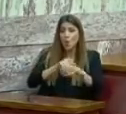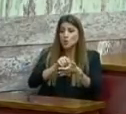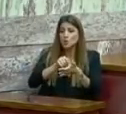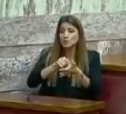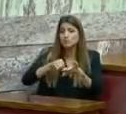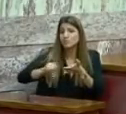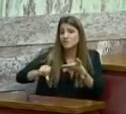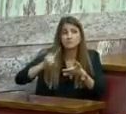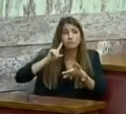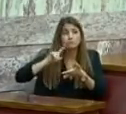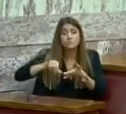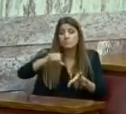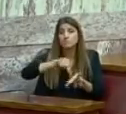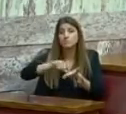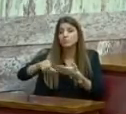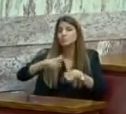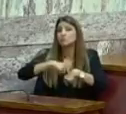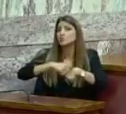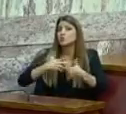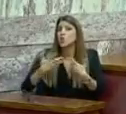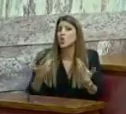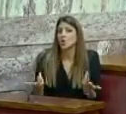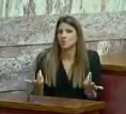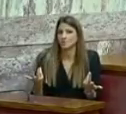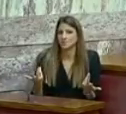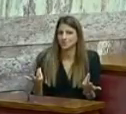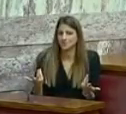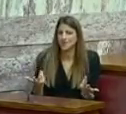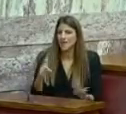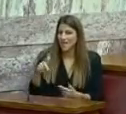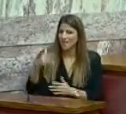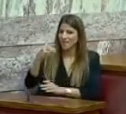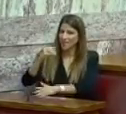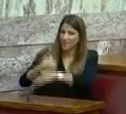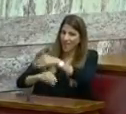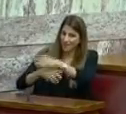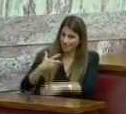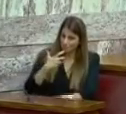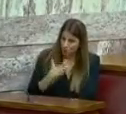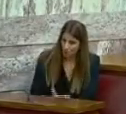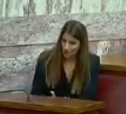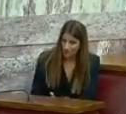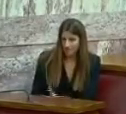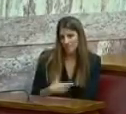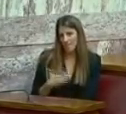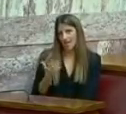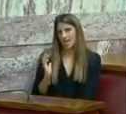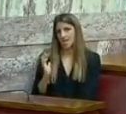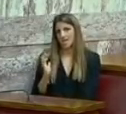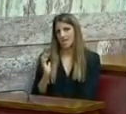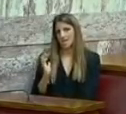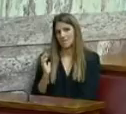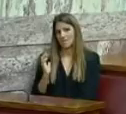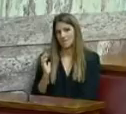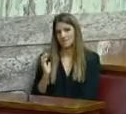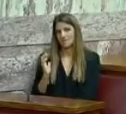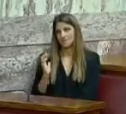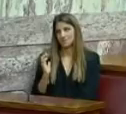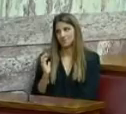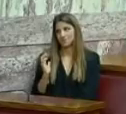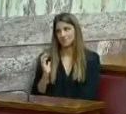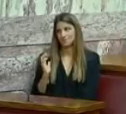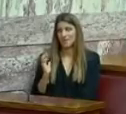μόνο. Καρικατούρα είναι η διαδικασία της δικαστικής διερεύνησης των προανακριτικών επιτροφών όποτε